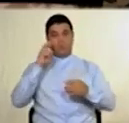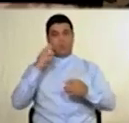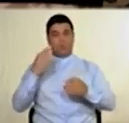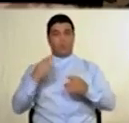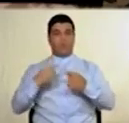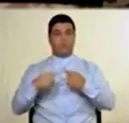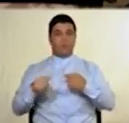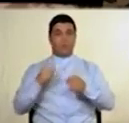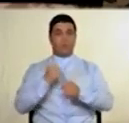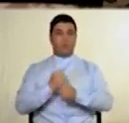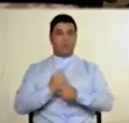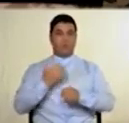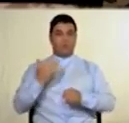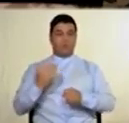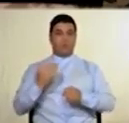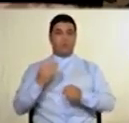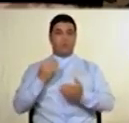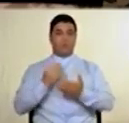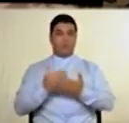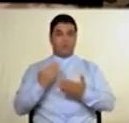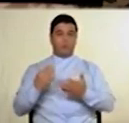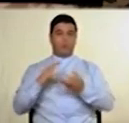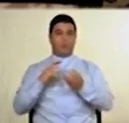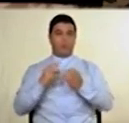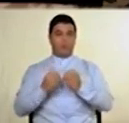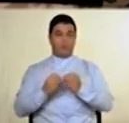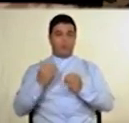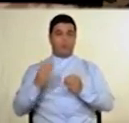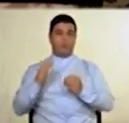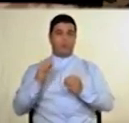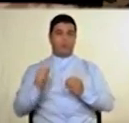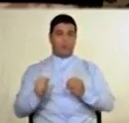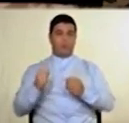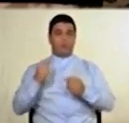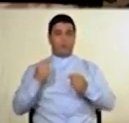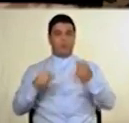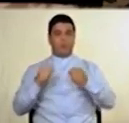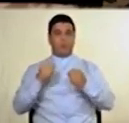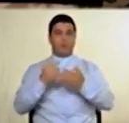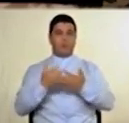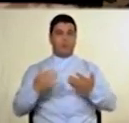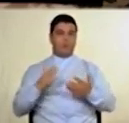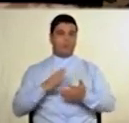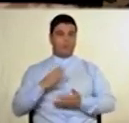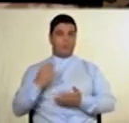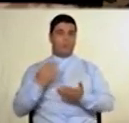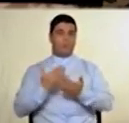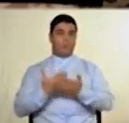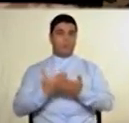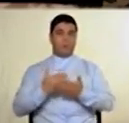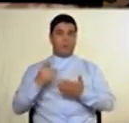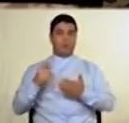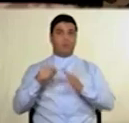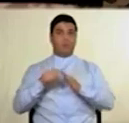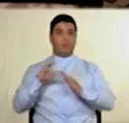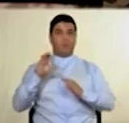mamlakatlardan farqlab turuvchi demak qimmatbaho buyumlari va mahsulotlari mavjud bo'lgan. Masalan,